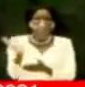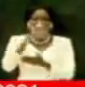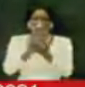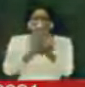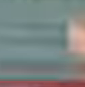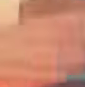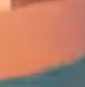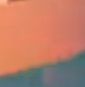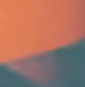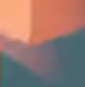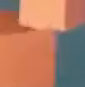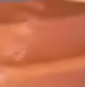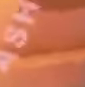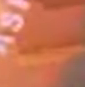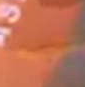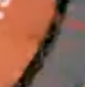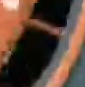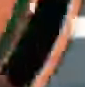abwino.